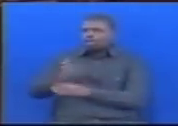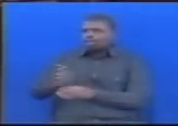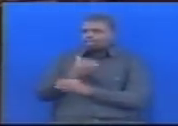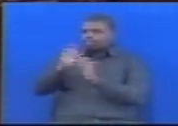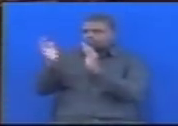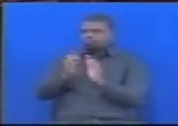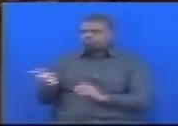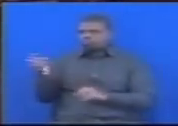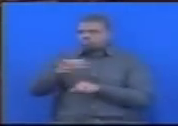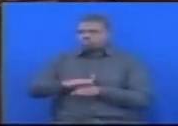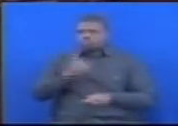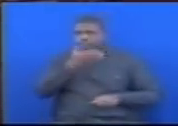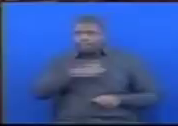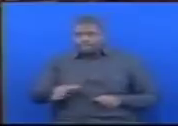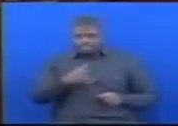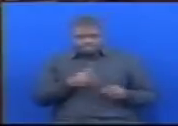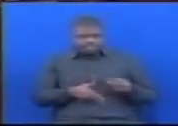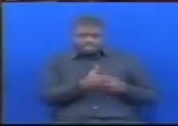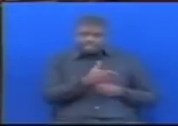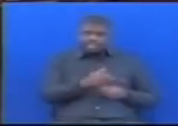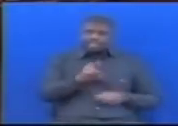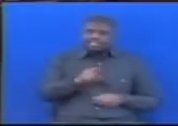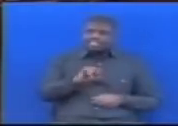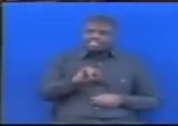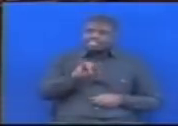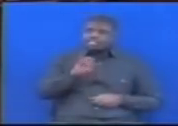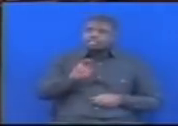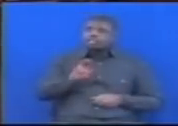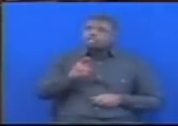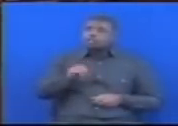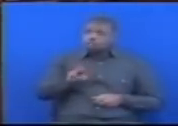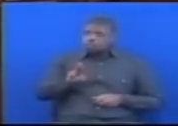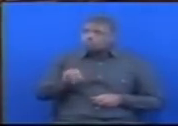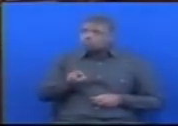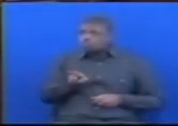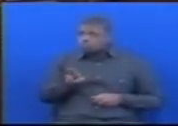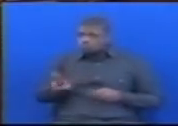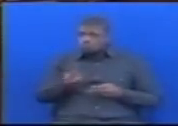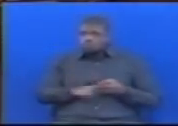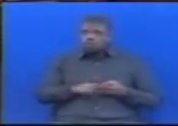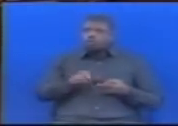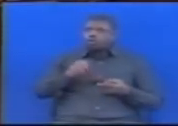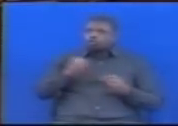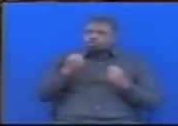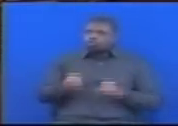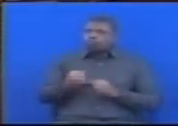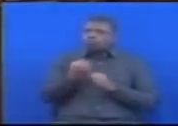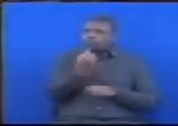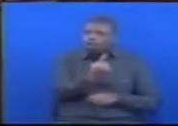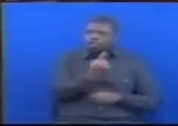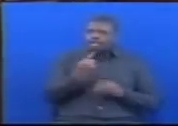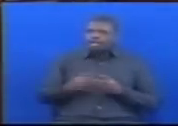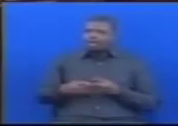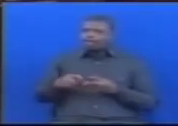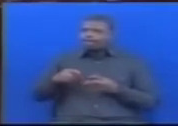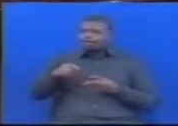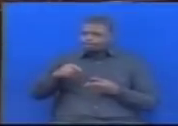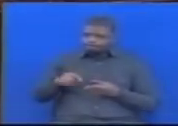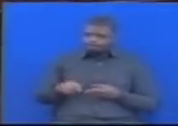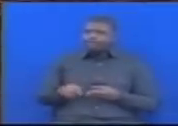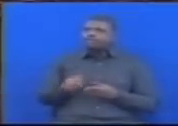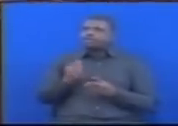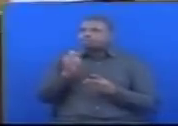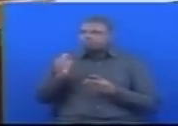miundombinu ya maji katika kata ya Kinungu, Nguvu Moja, Mwamashimba, Nanga, Bukoko na